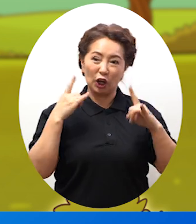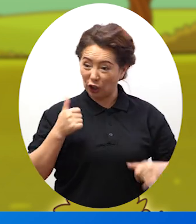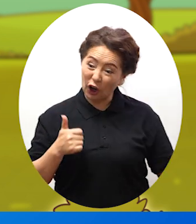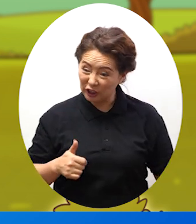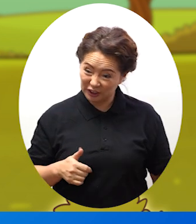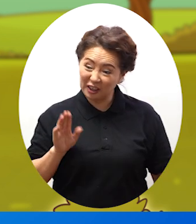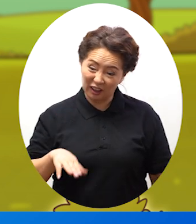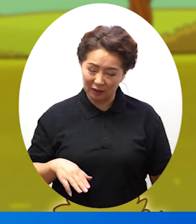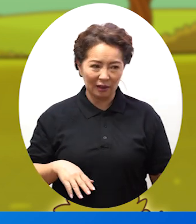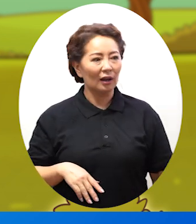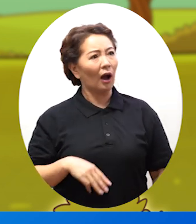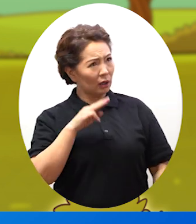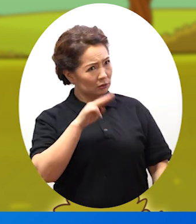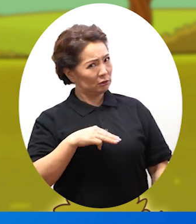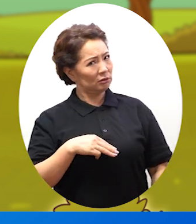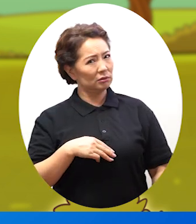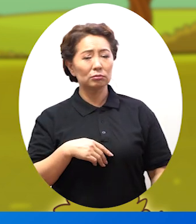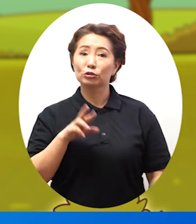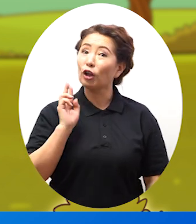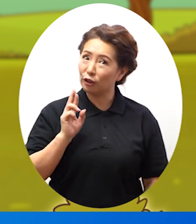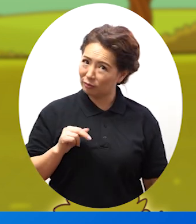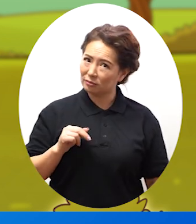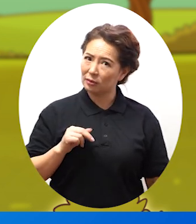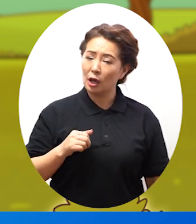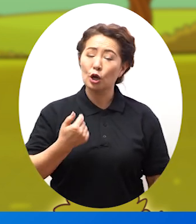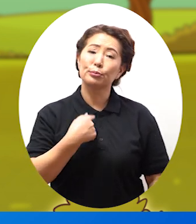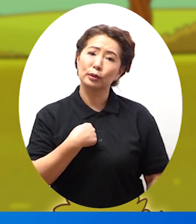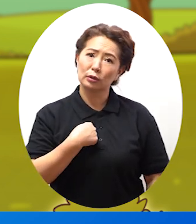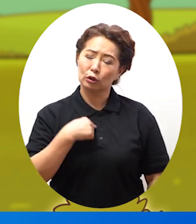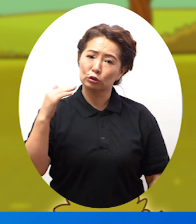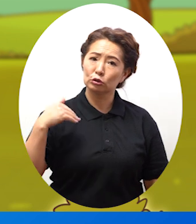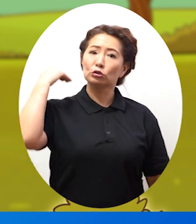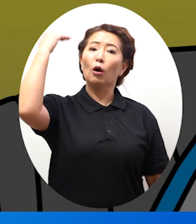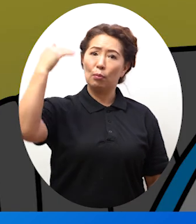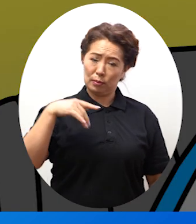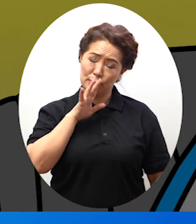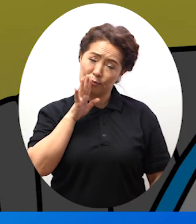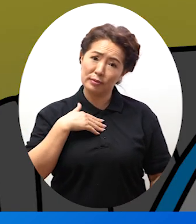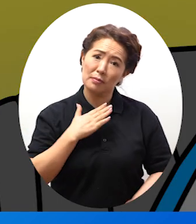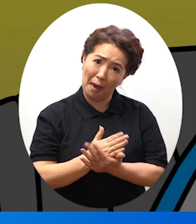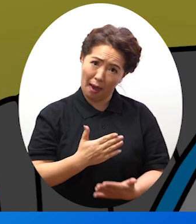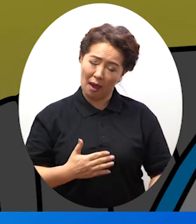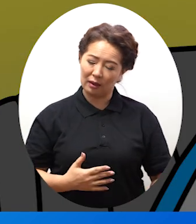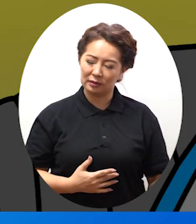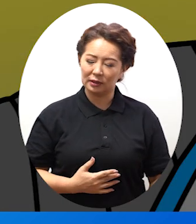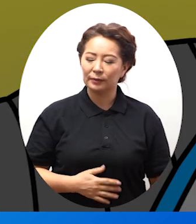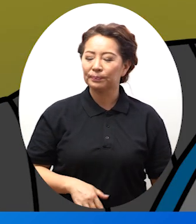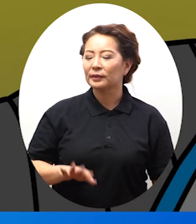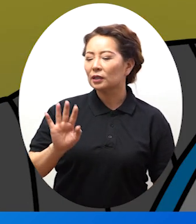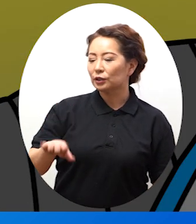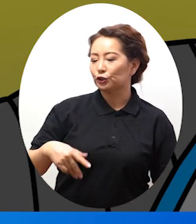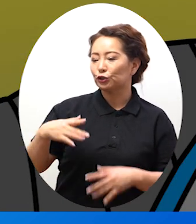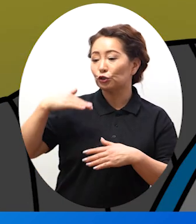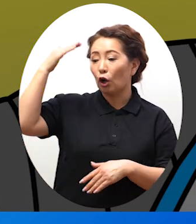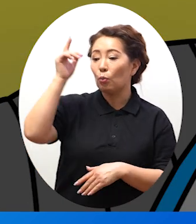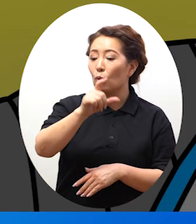ээ. Бүр сонин санагдаад ах юм. Юу н би чинь том болж байгаа шүү дээ. Том хүмүүсийн үүрэг нь та нарыг